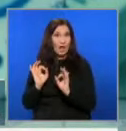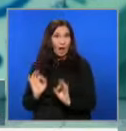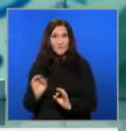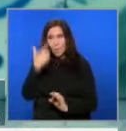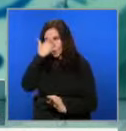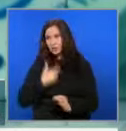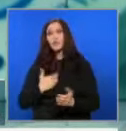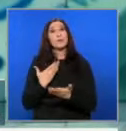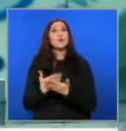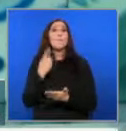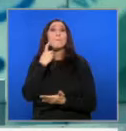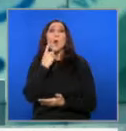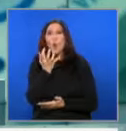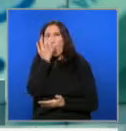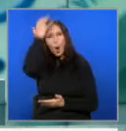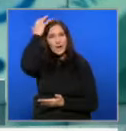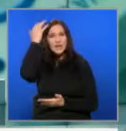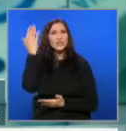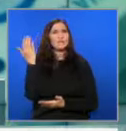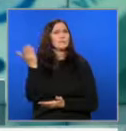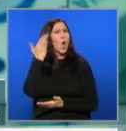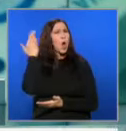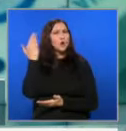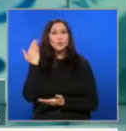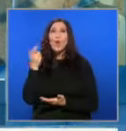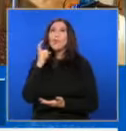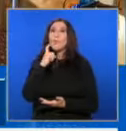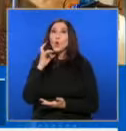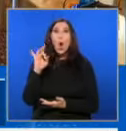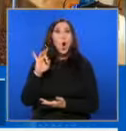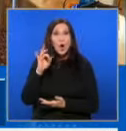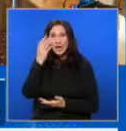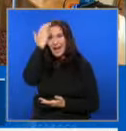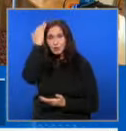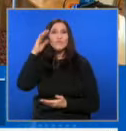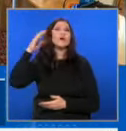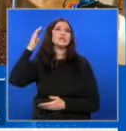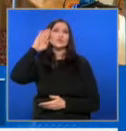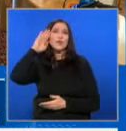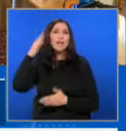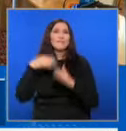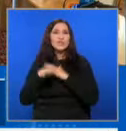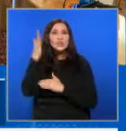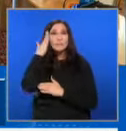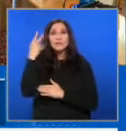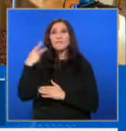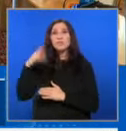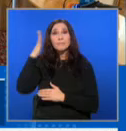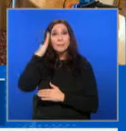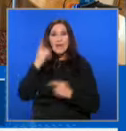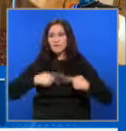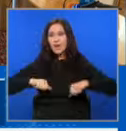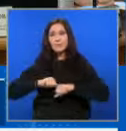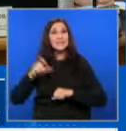по личното предложение на Бойко Рашков, още когато Бойко Рашков е служебен вътрешен министър и вицепремьер в кабинета на